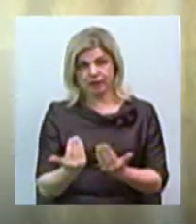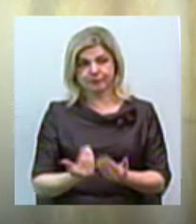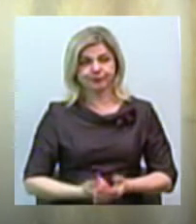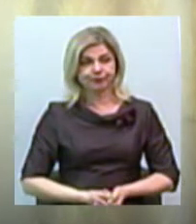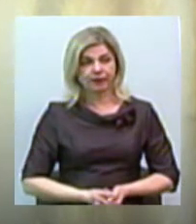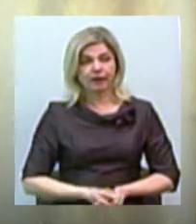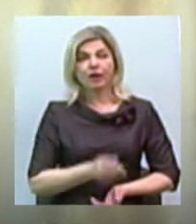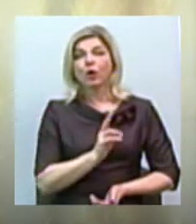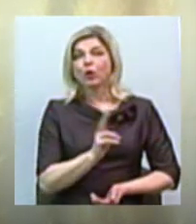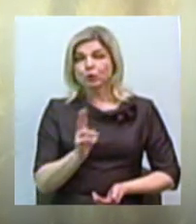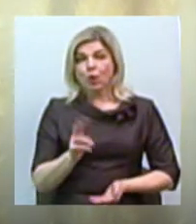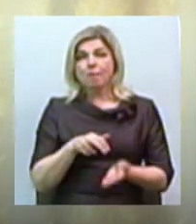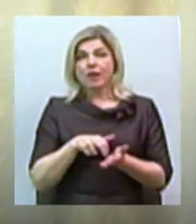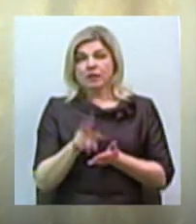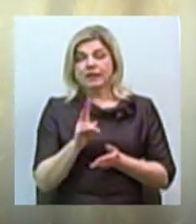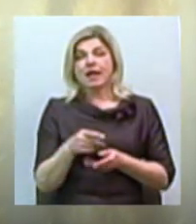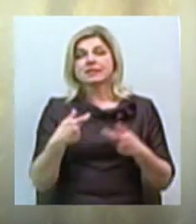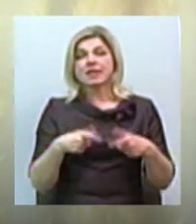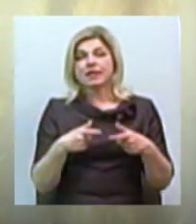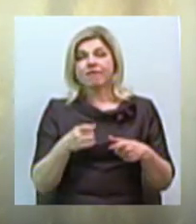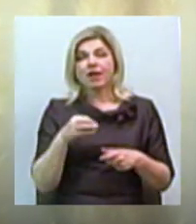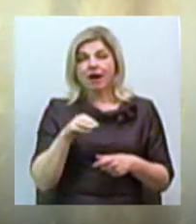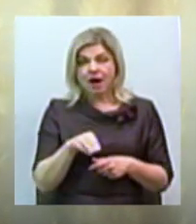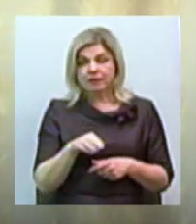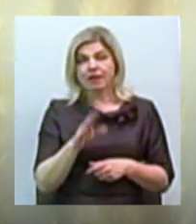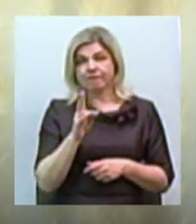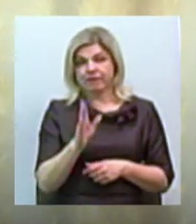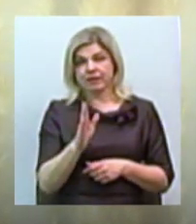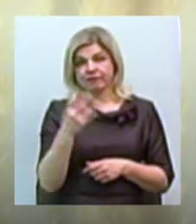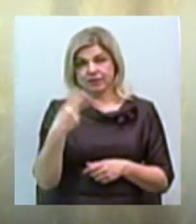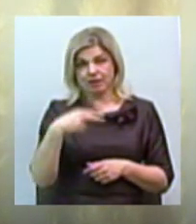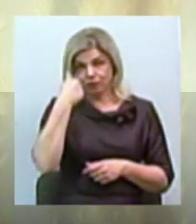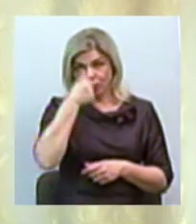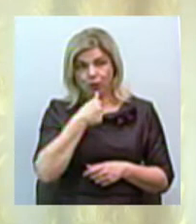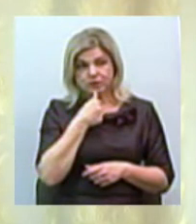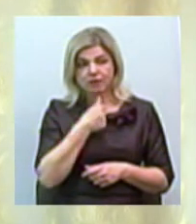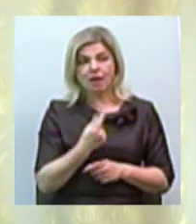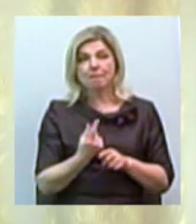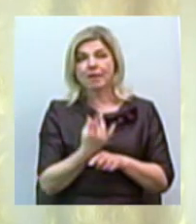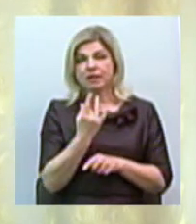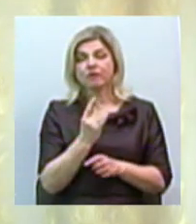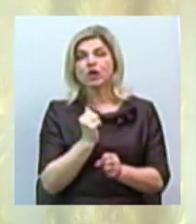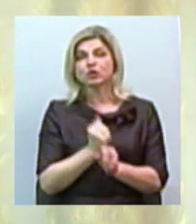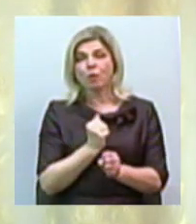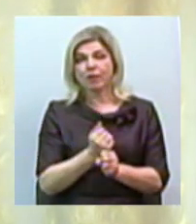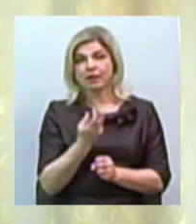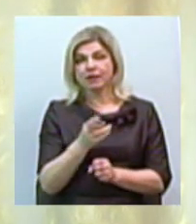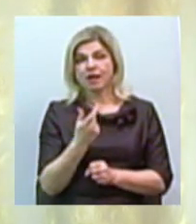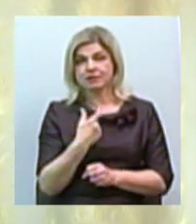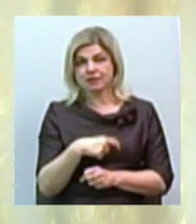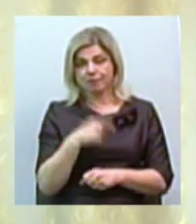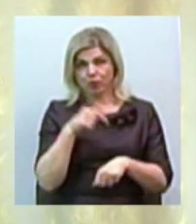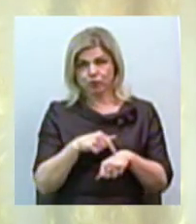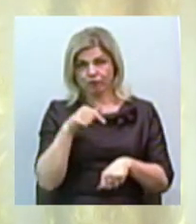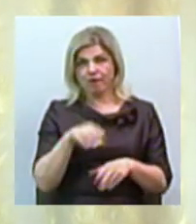хто підуть на сертифікацію у 2020 році, вперше зробили для себе